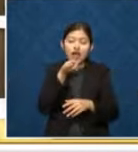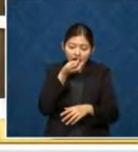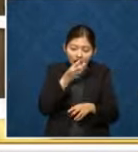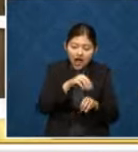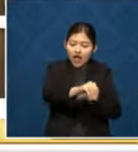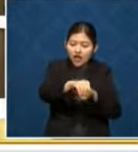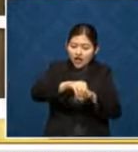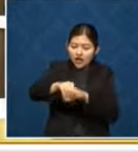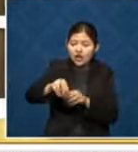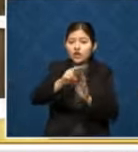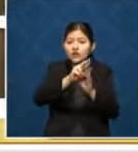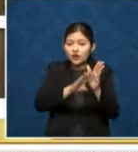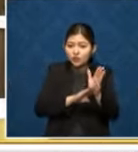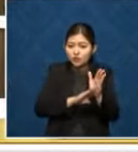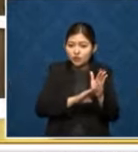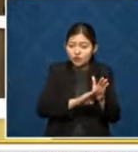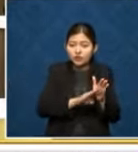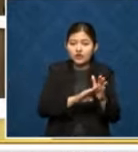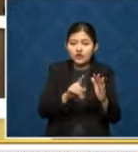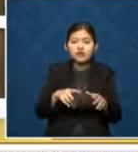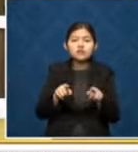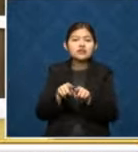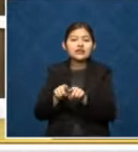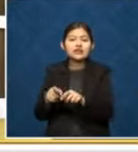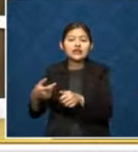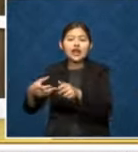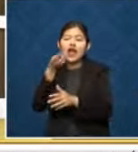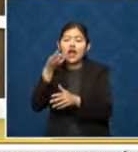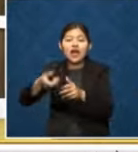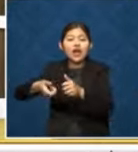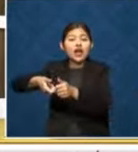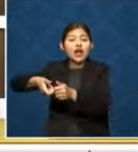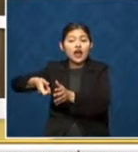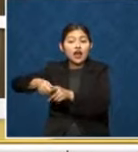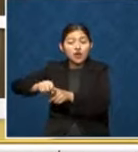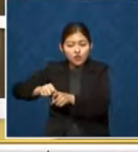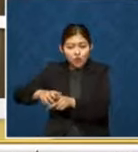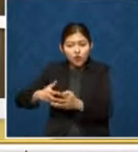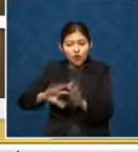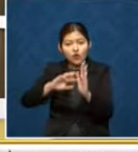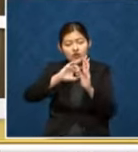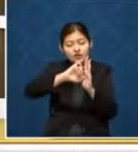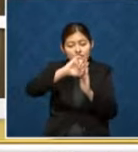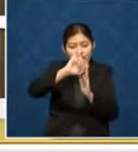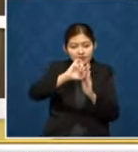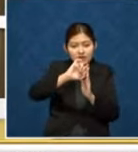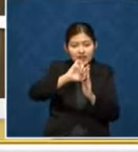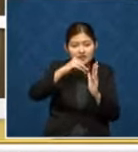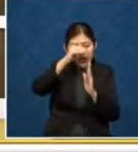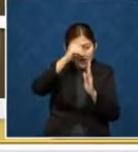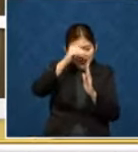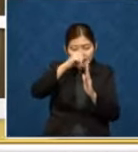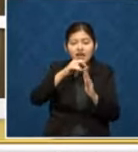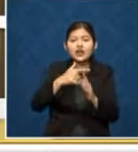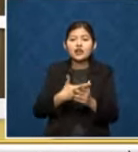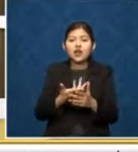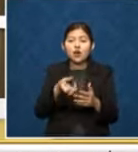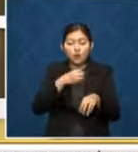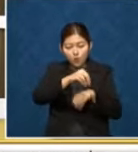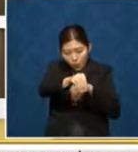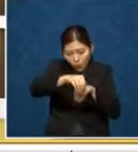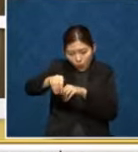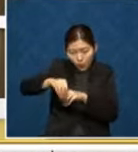มาทั้งระบบนะครับและก็เช่นเดียวกันนะครับข้าวโพดช่วงนี้ก็ภาคเหนือเราก็ปลูกกันเยอะนะครับแล้วก็ผลผลิตกำลังจะออกราคาก็ตกต่ำล